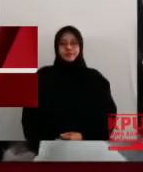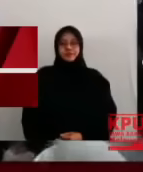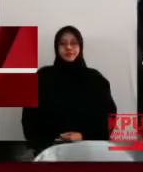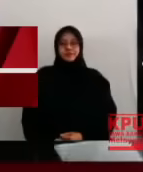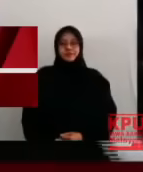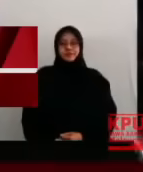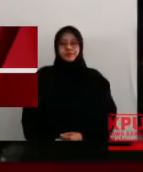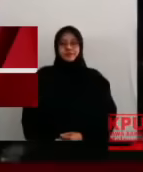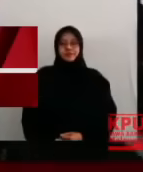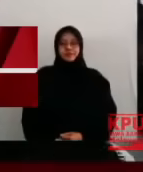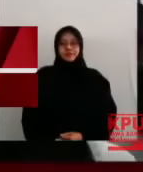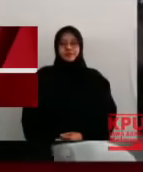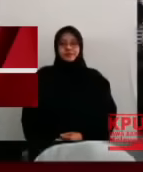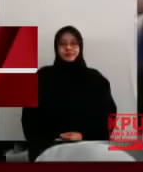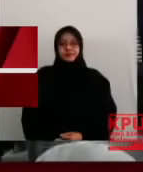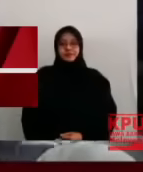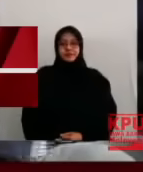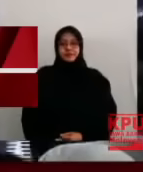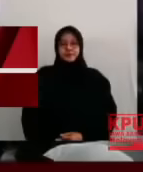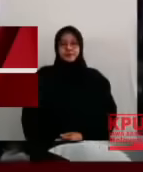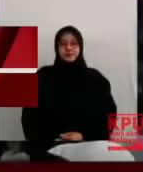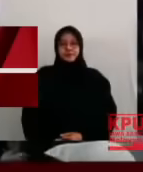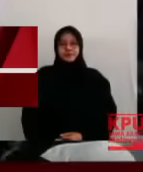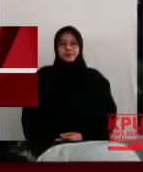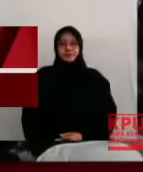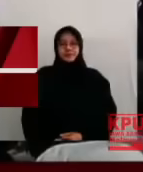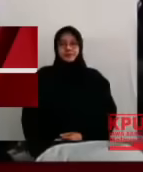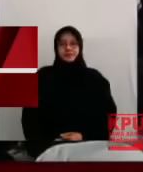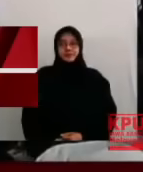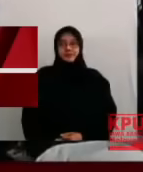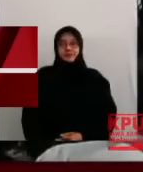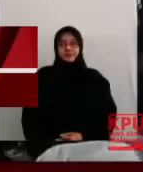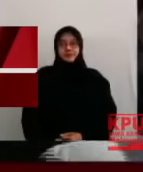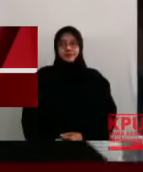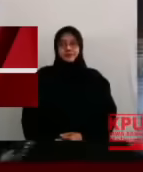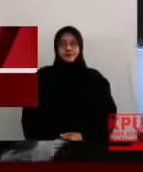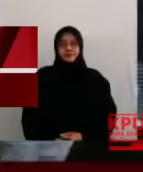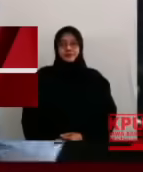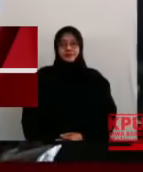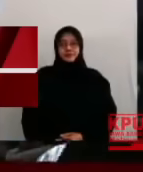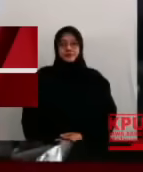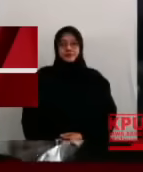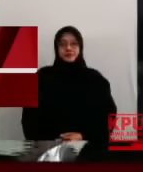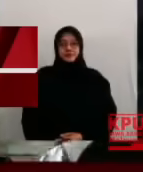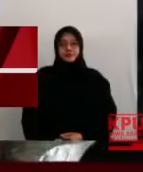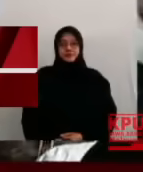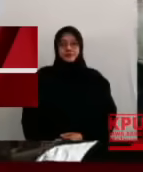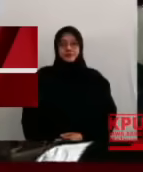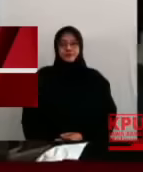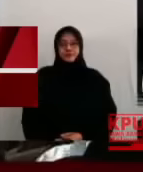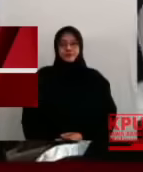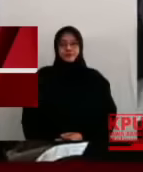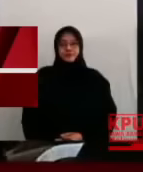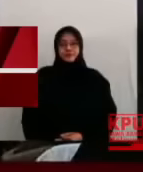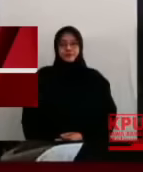umat partai keb bangkitan nusantara dan Partai Prima pada saat keberangkatan